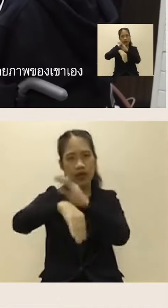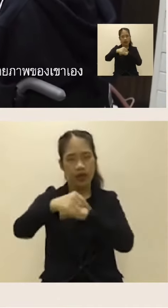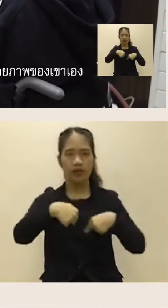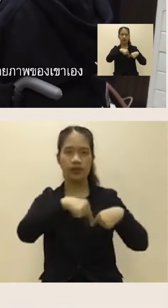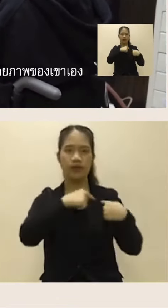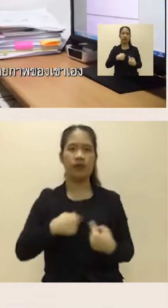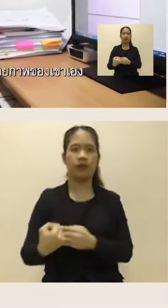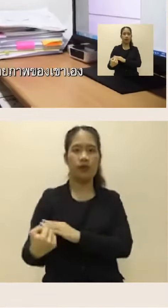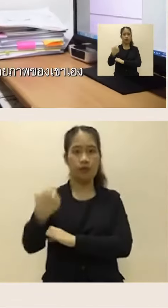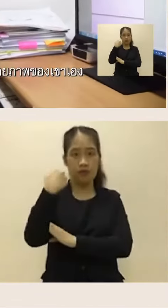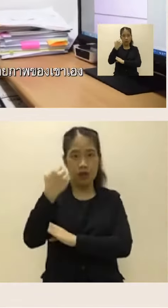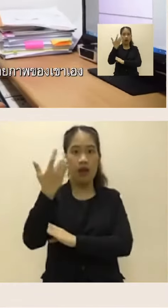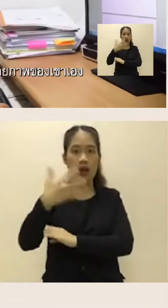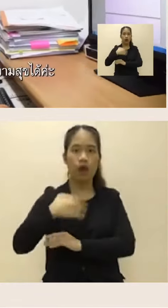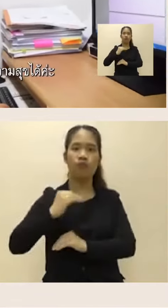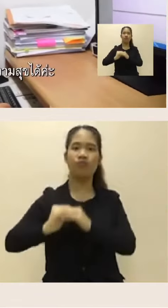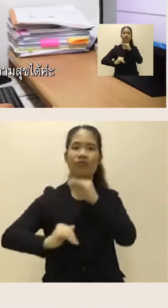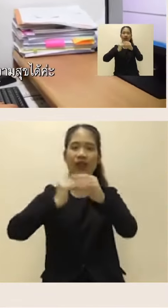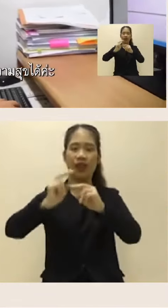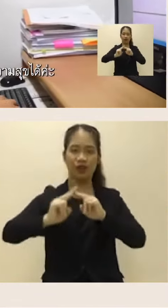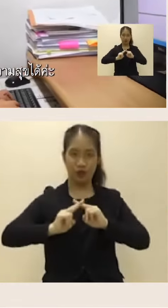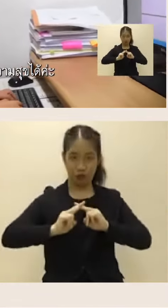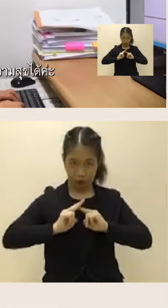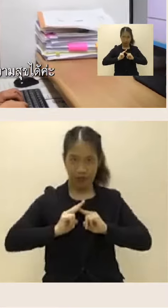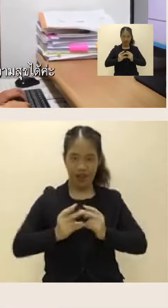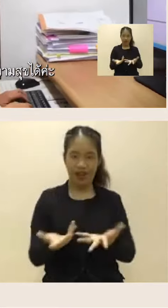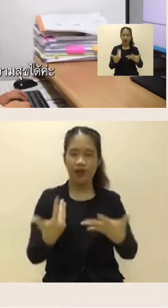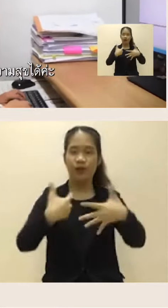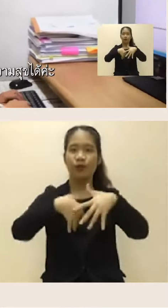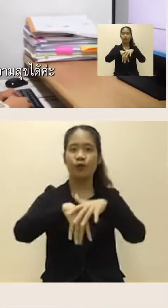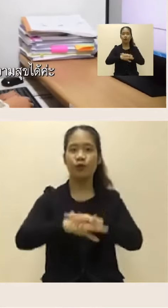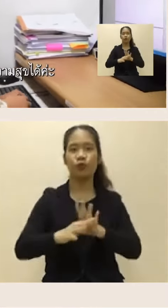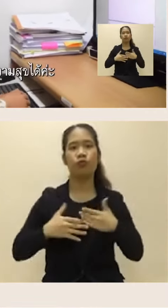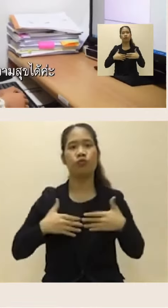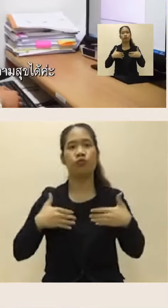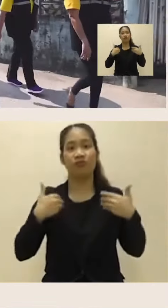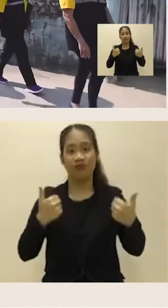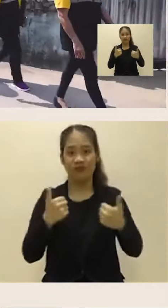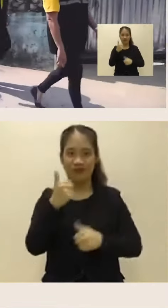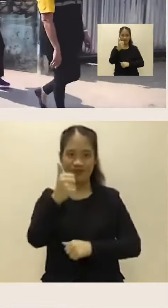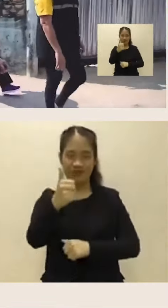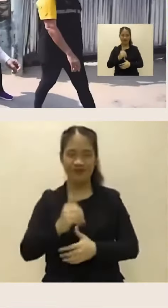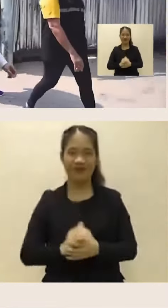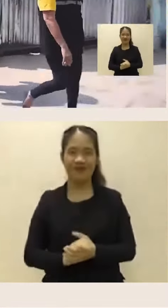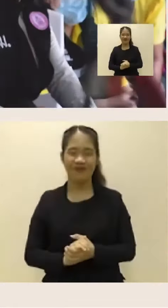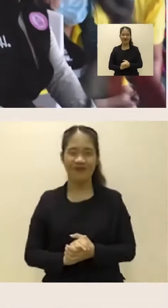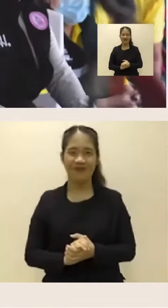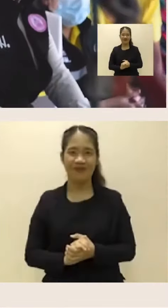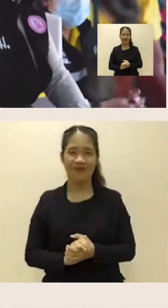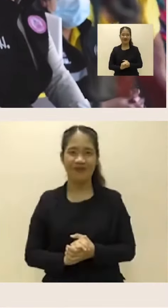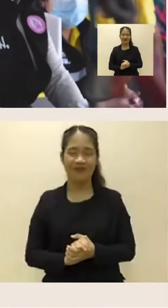ารถที่จะพัฒนาศักยภาพของเขาเองให้อยู่ร่วมกันอย่างมีความสุขได้ค่ะ